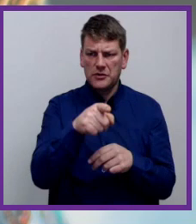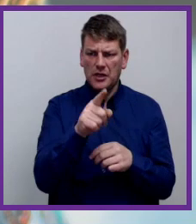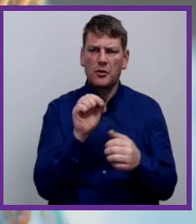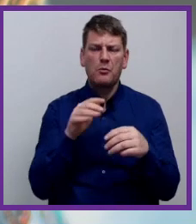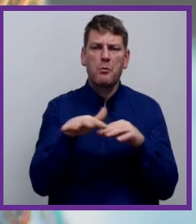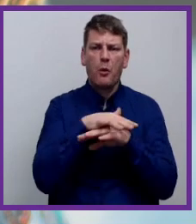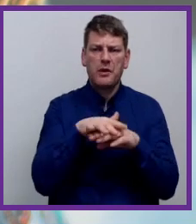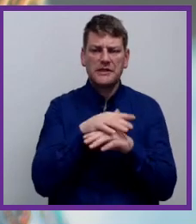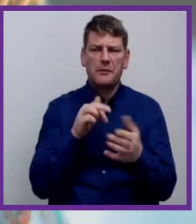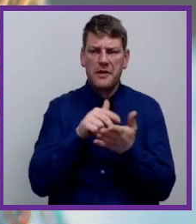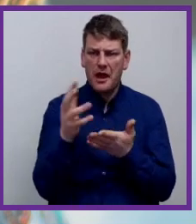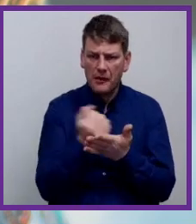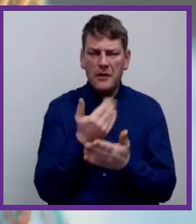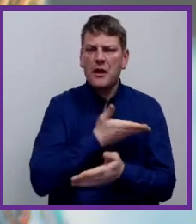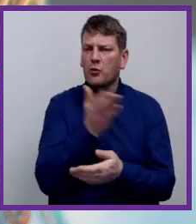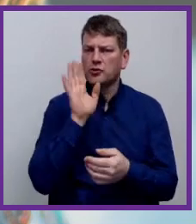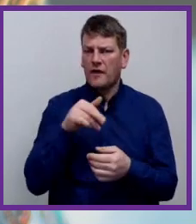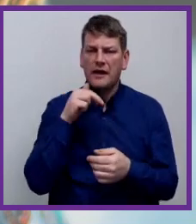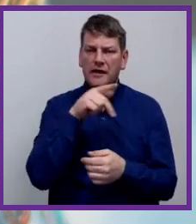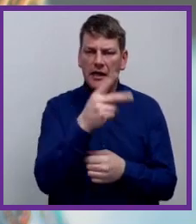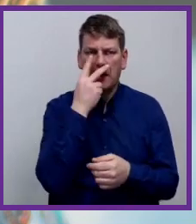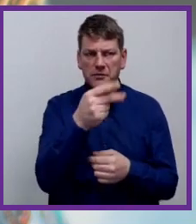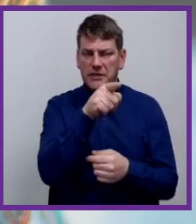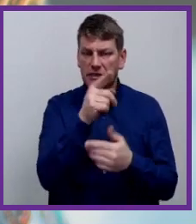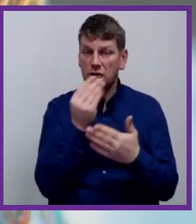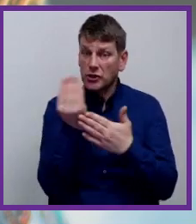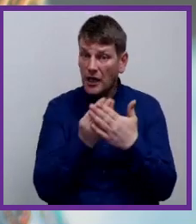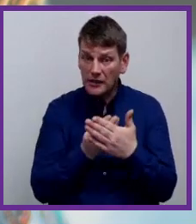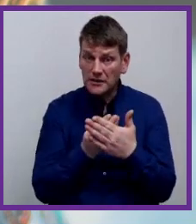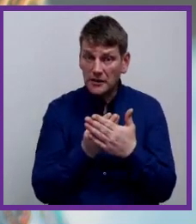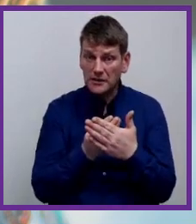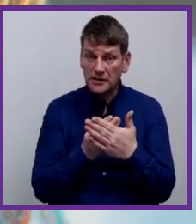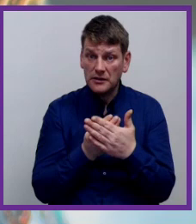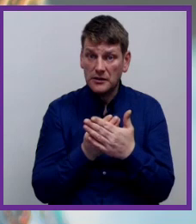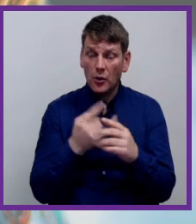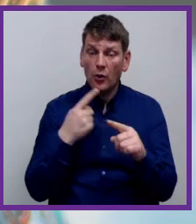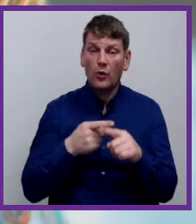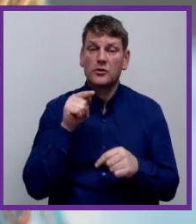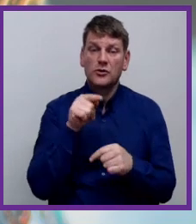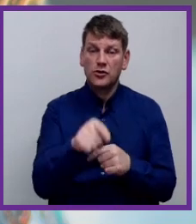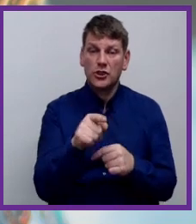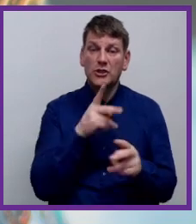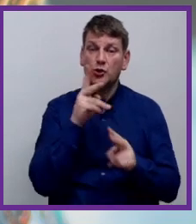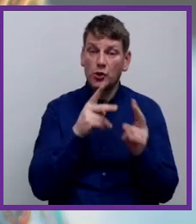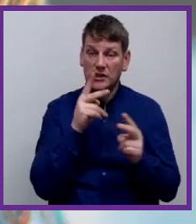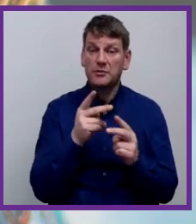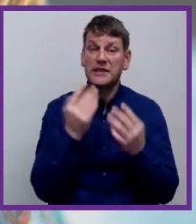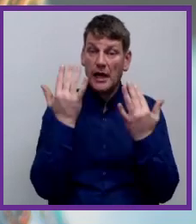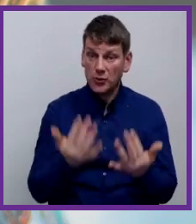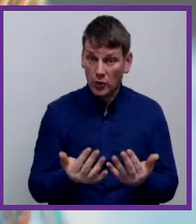publiski pieejama, un jebkurš varēja iet un apskatīties šīs gleznas, un šī sūdzības